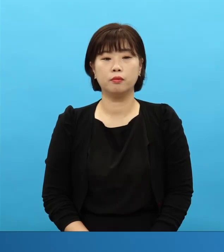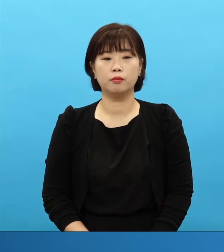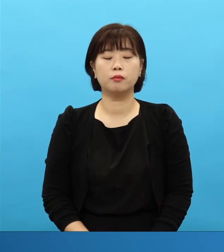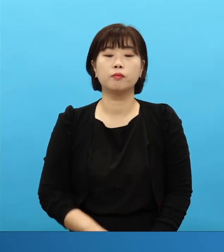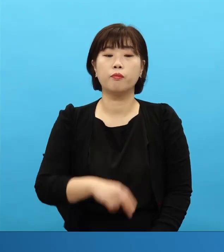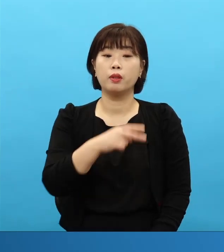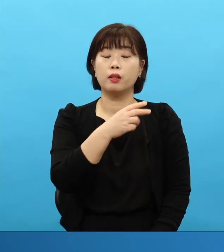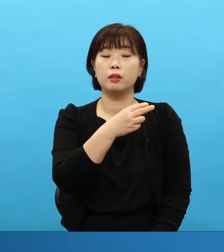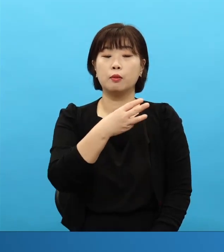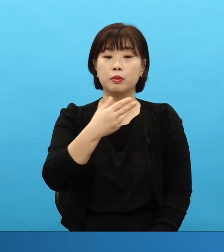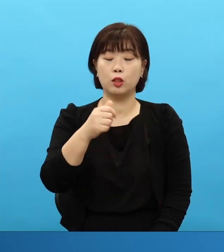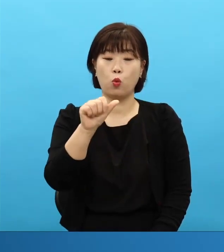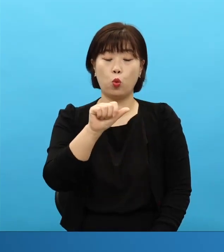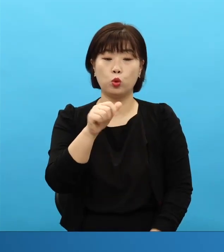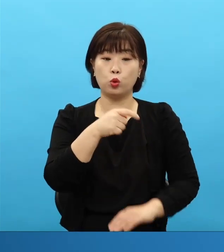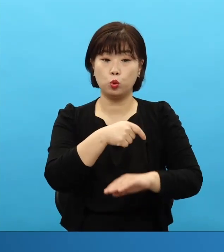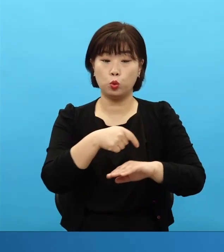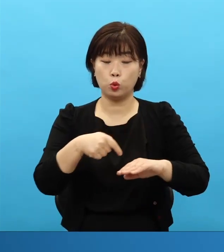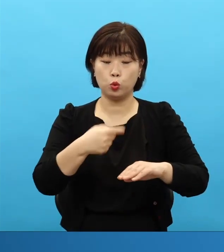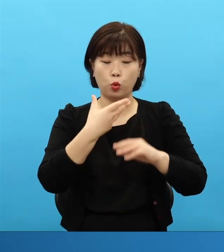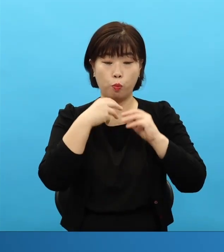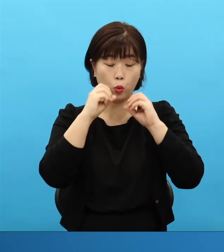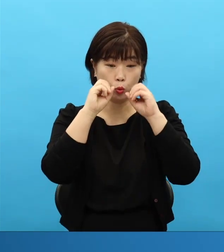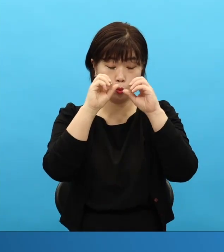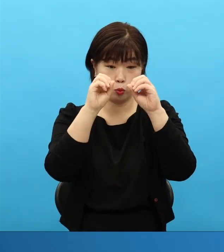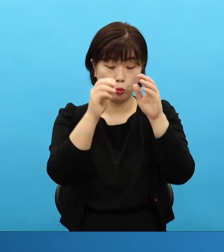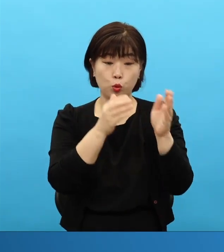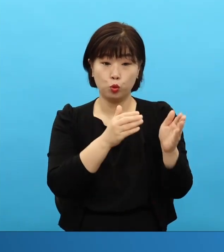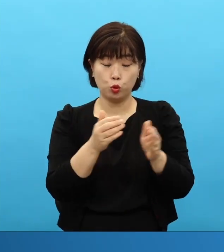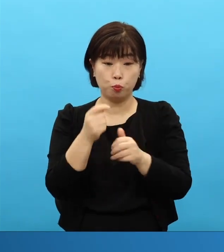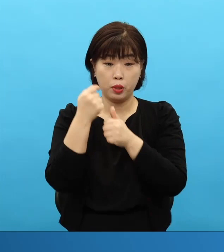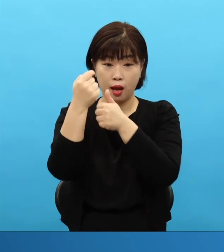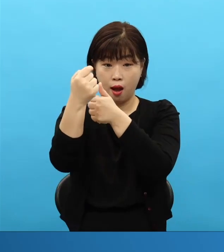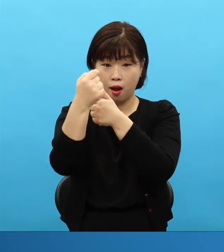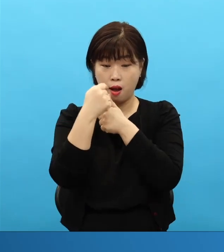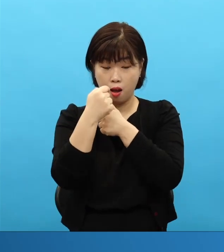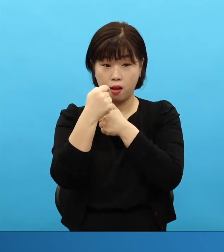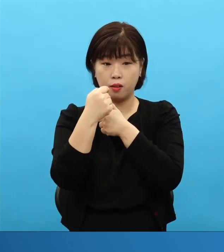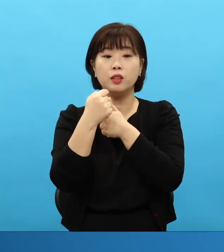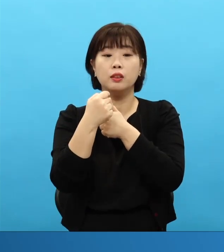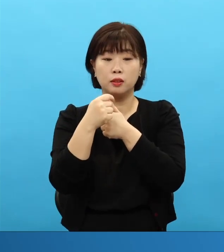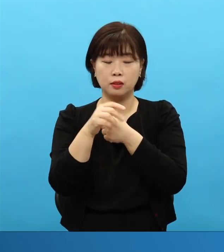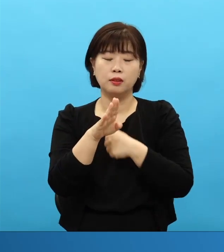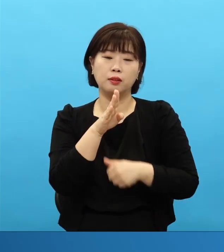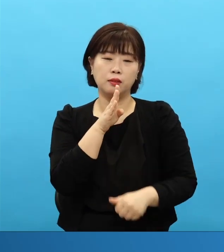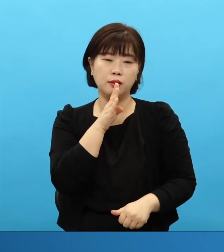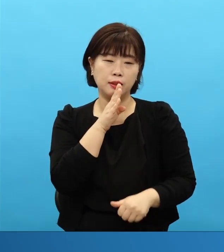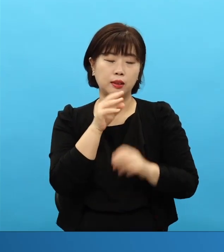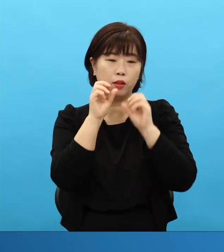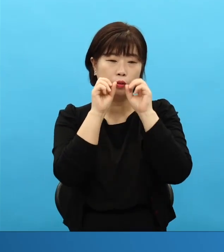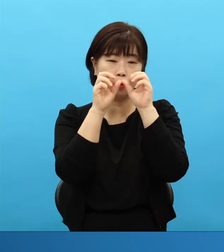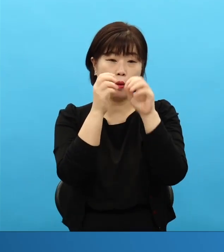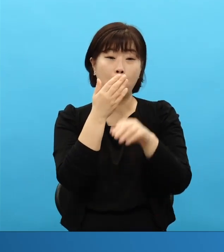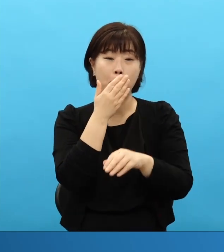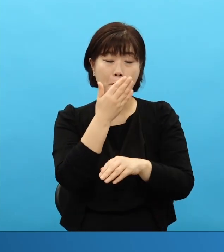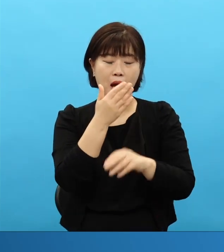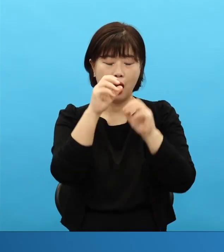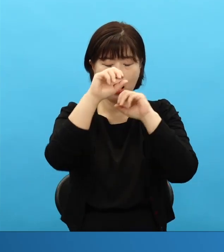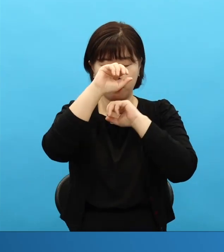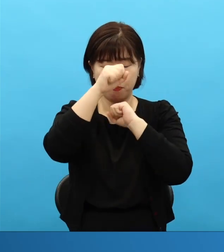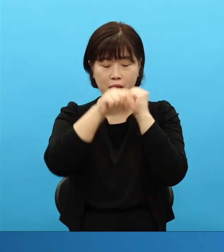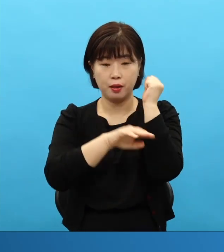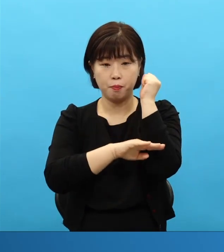237 5천 종족 복음화를 준비하라는 하나님의 말씀이 선포되고 실제 선교할 수 있는 발판이